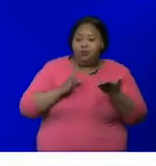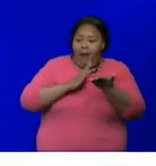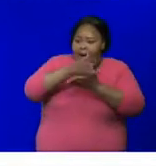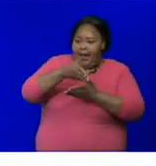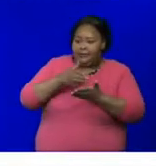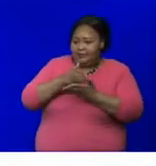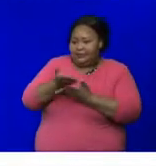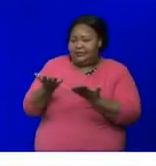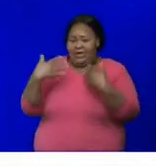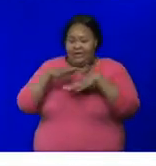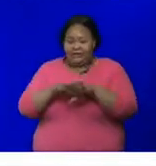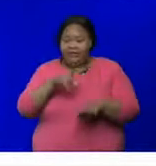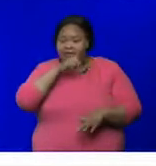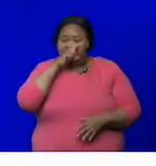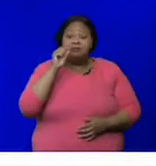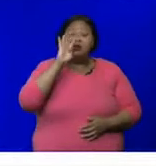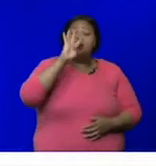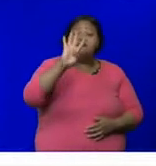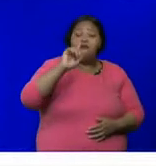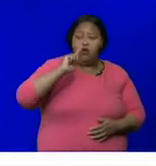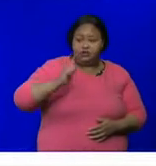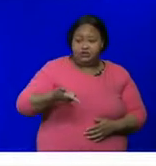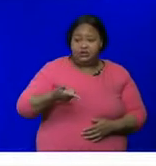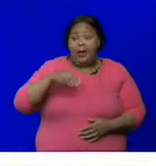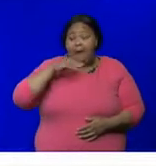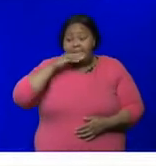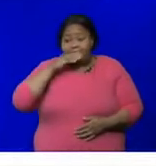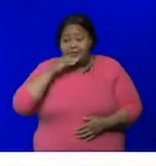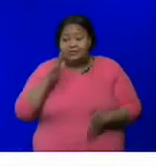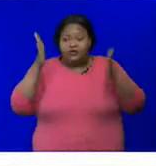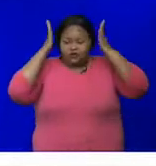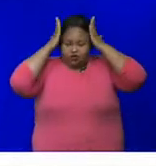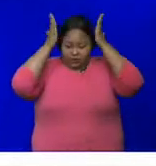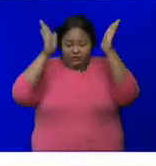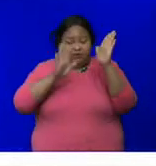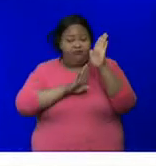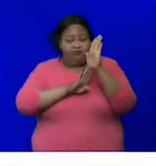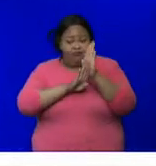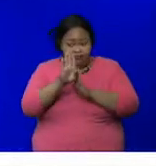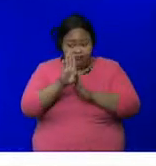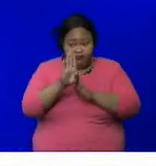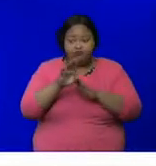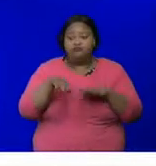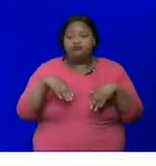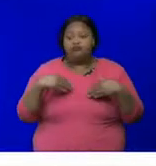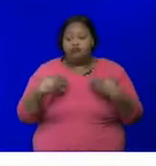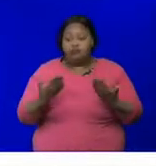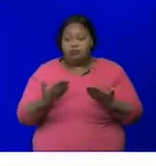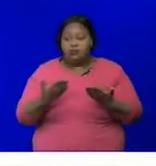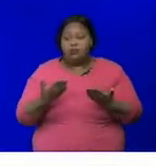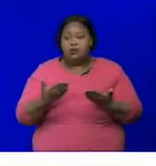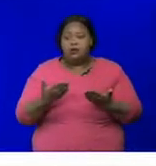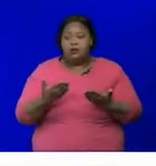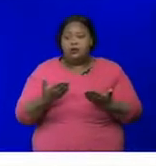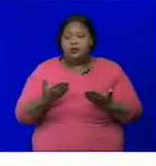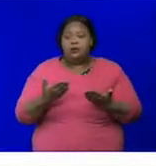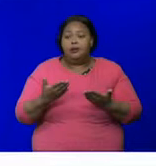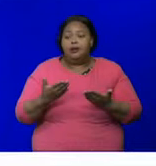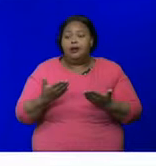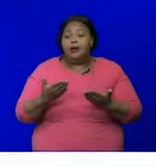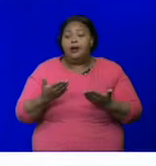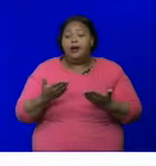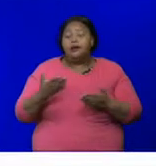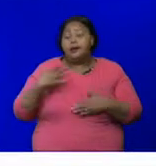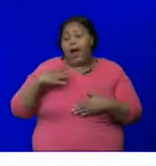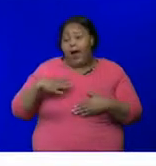speed, sethi hamba hambile nasilive leli sathuthuka. Kunalamanye amave lamhlabeni lasathuthuka lasazama kufika lathi khona